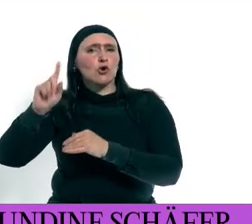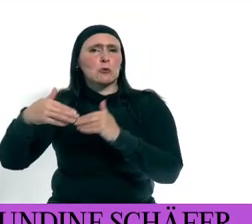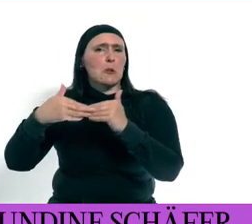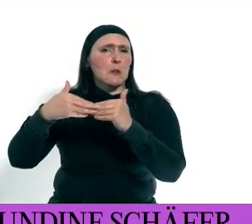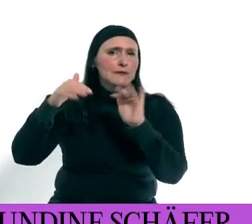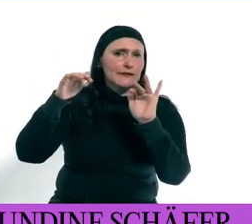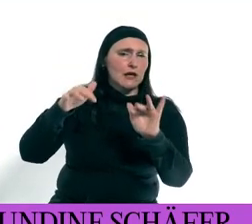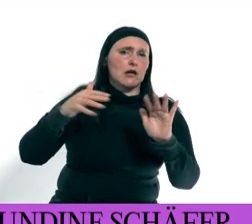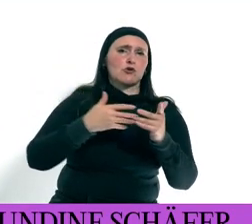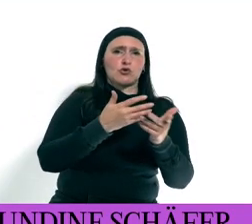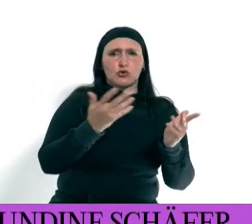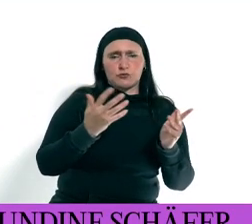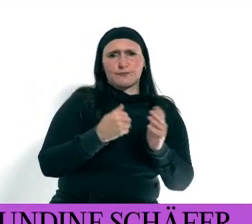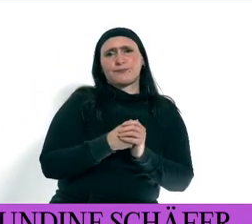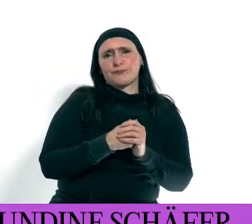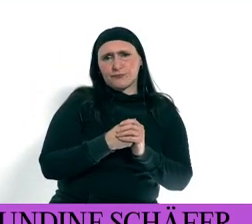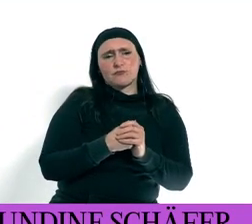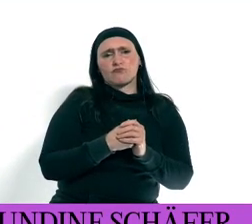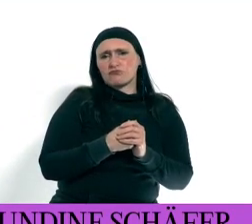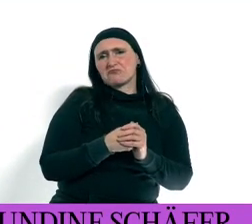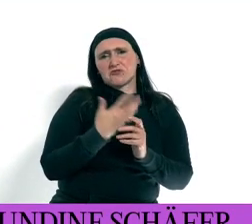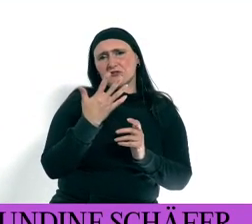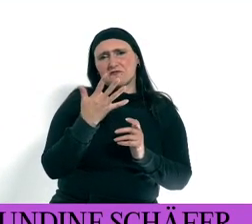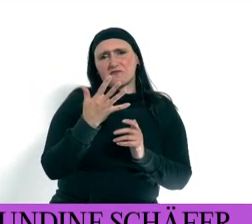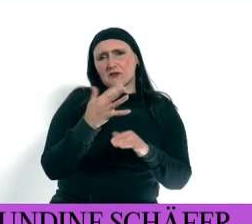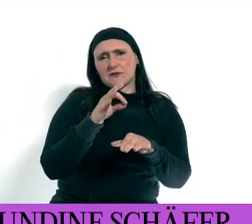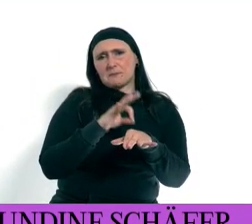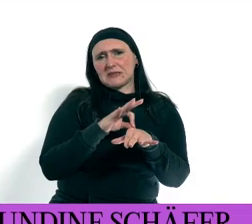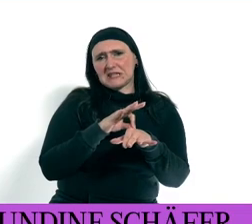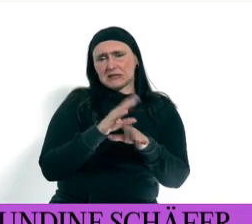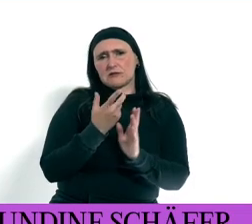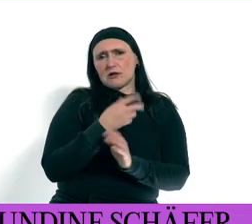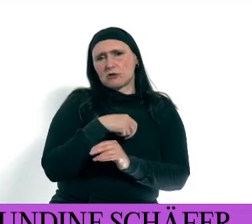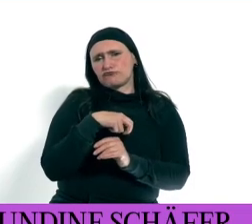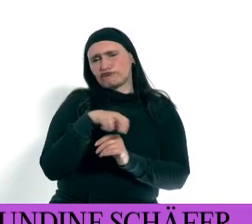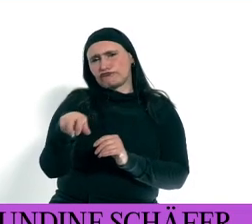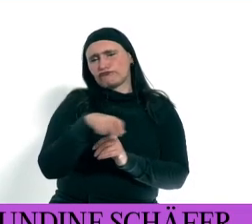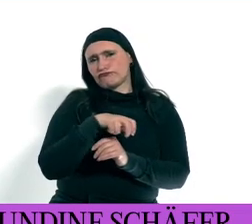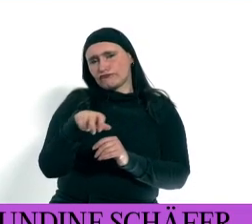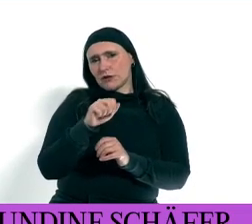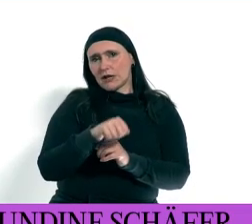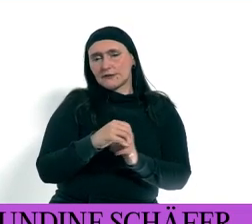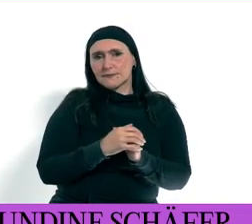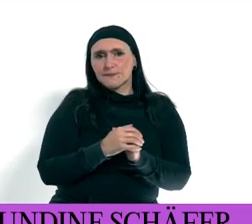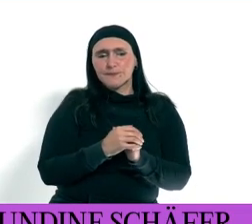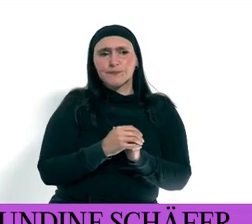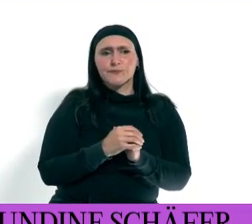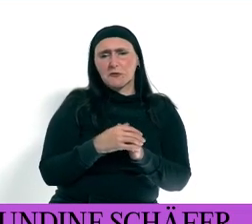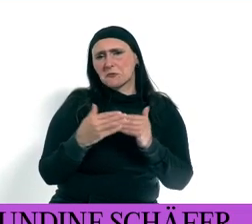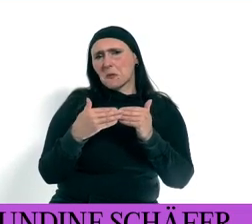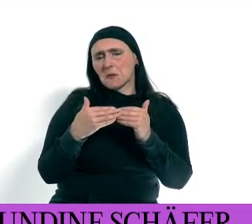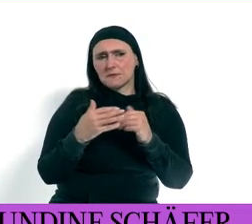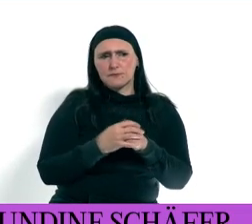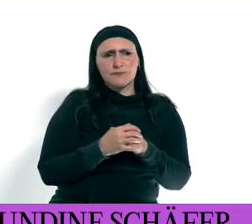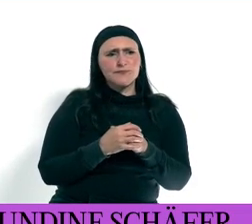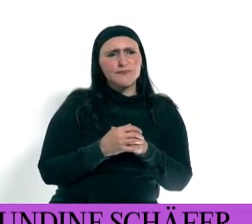und Museen durchaus nah ist, also erreichbar ist für die Menschen. But you